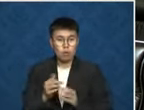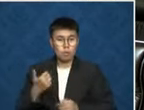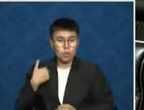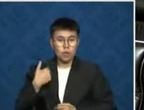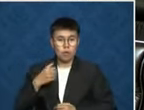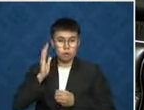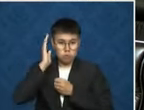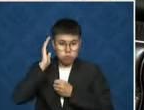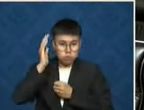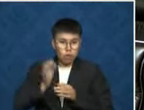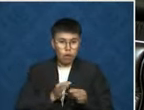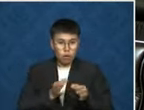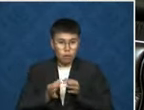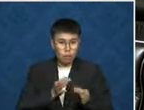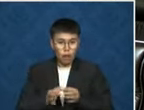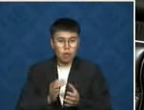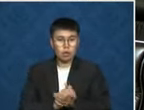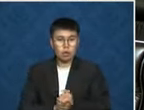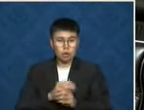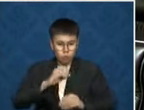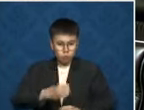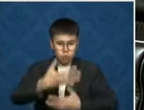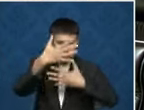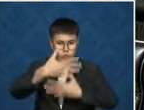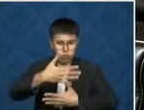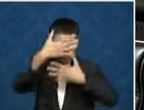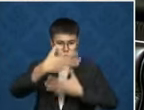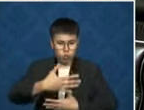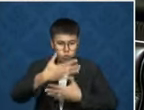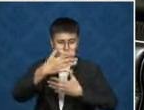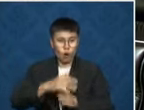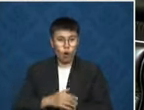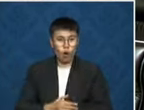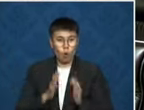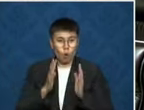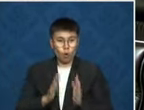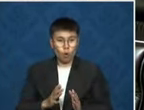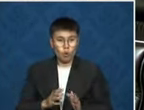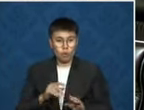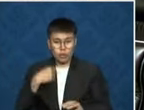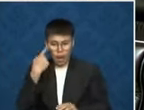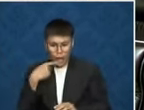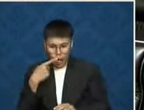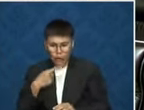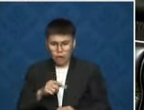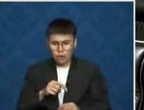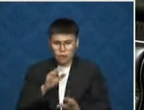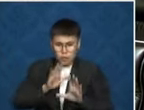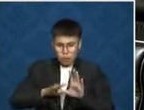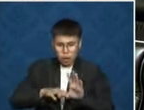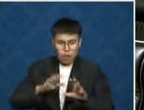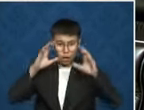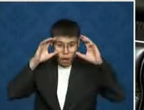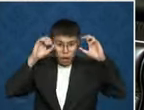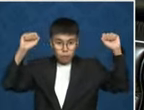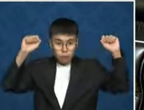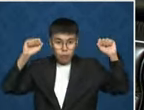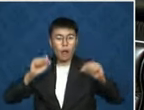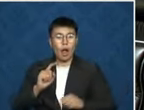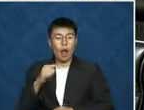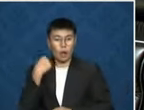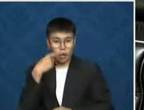ง่ที่ว่าโอ้ทางฟีดอัลกอริทึมของ Facebook กำลังจะเฟเวอร์ผู้สมัครรับเลือกตั้งรายใดรายหนึ่งหรือเปล่านะฮะกฎหมายฉบับนี้แหละครับที่